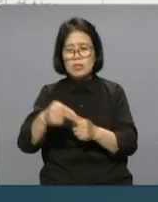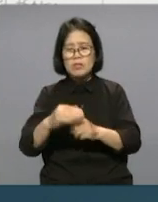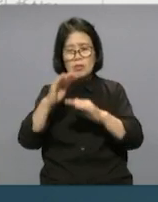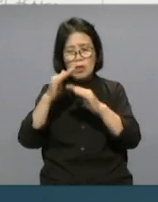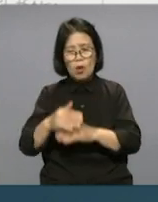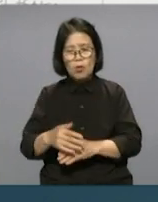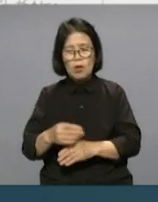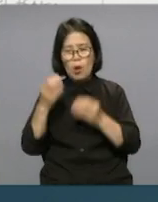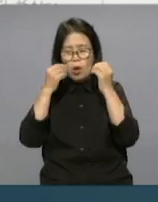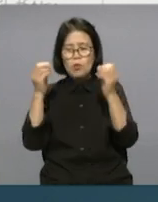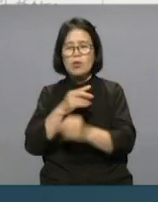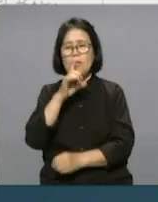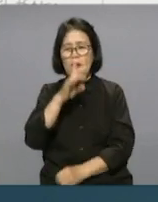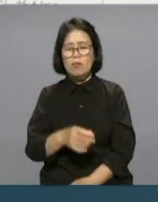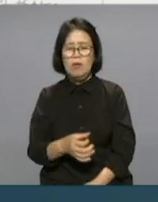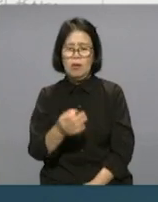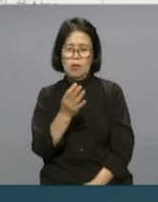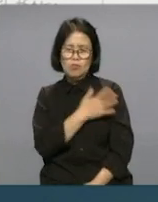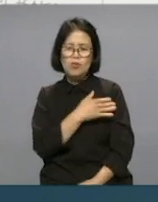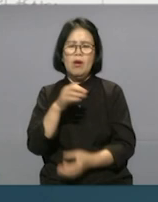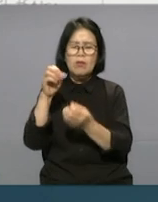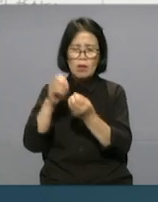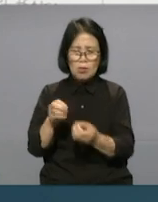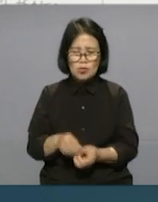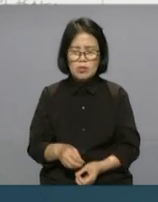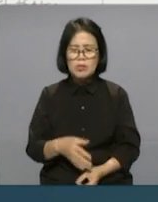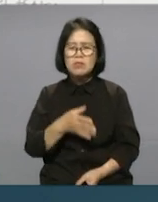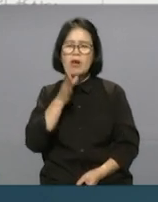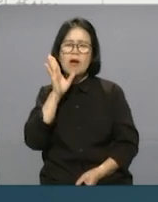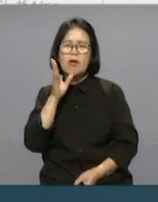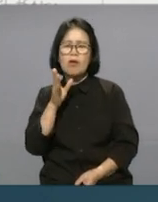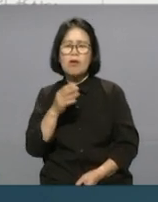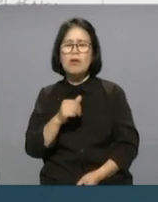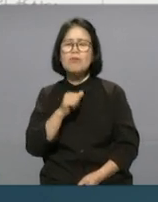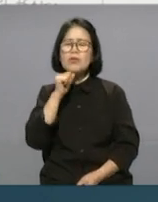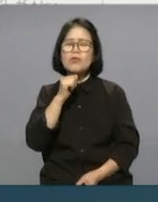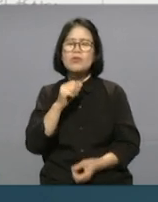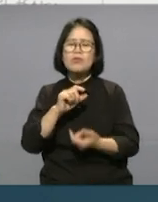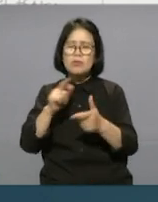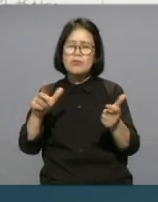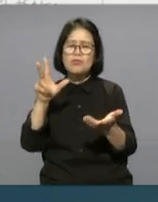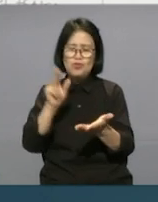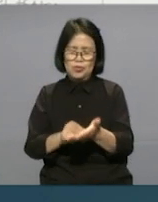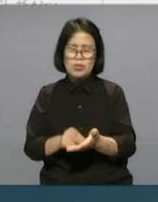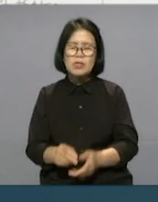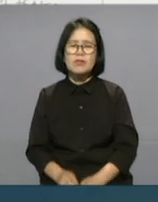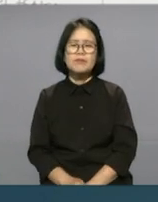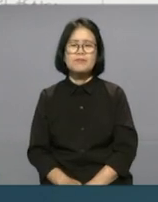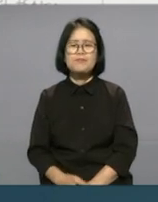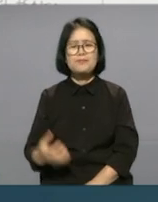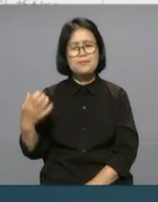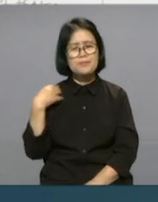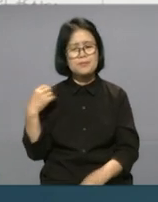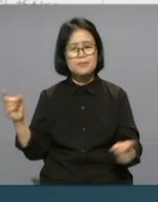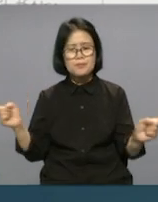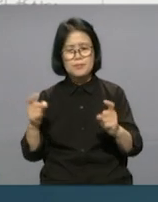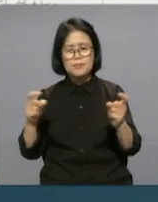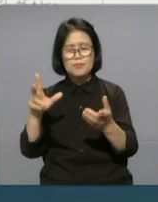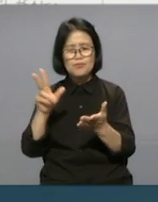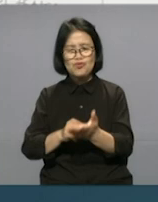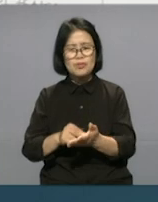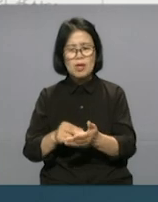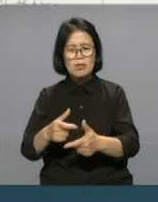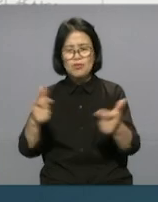만큼 부의 대물림과 작년 빈곤 등도 맞물려 중요한 문제이기 때문입니다. 책임 공방으로 문제를 키울